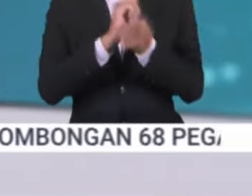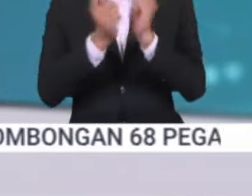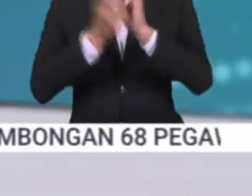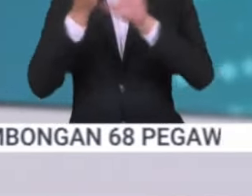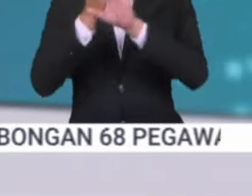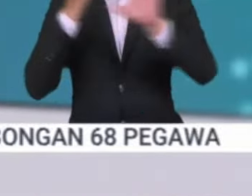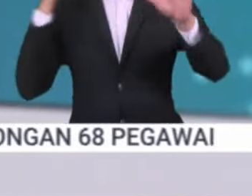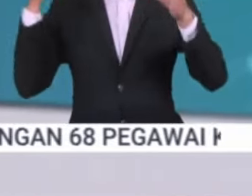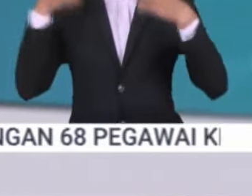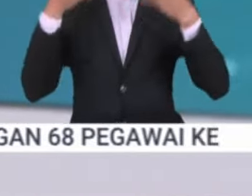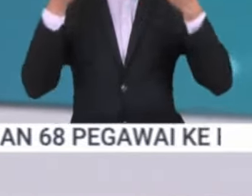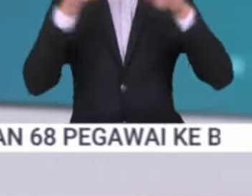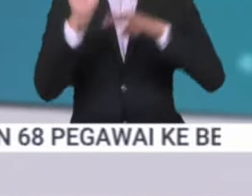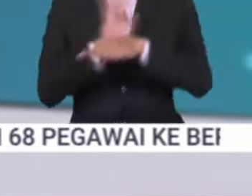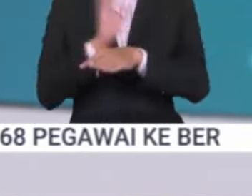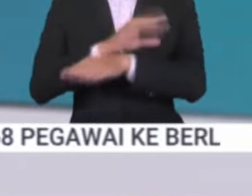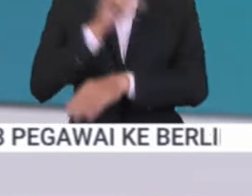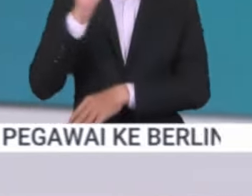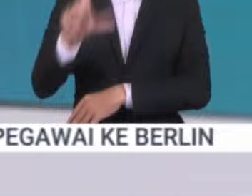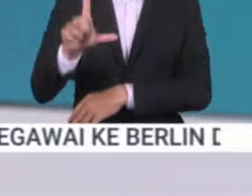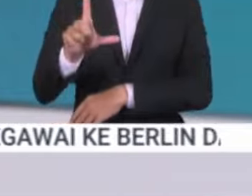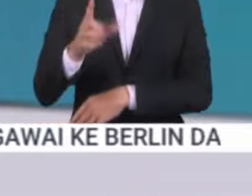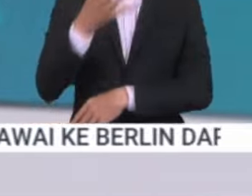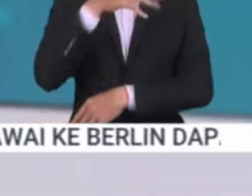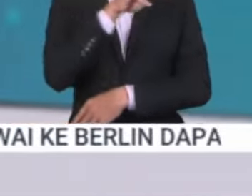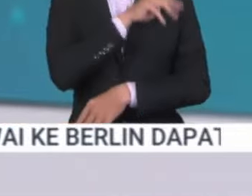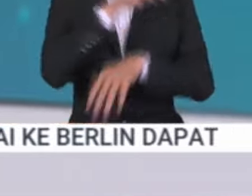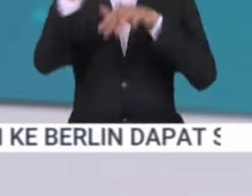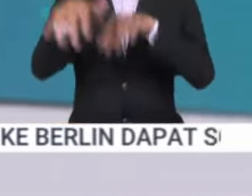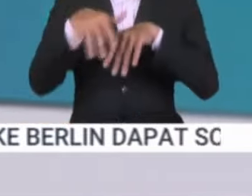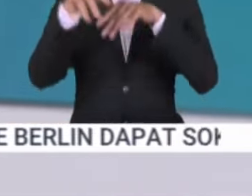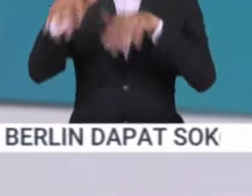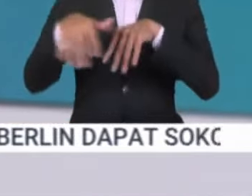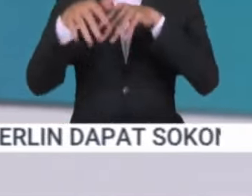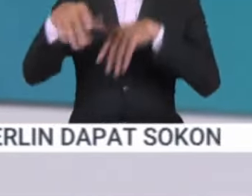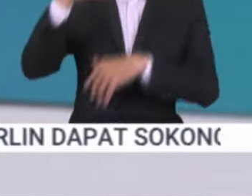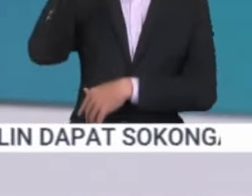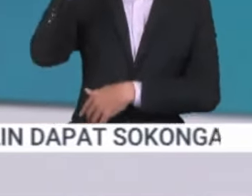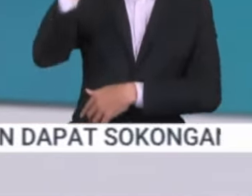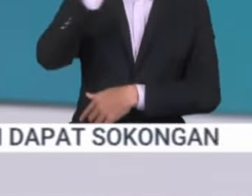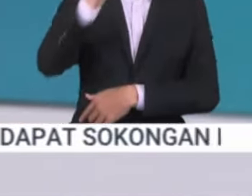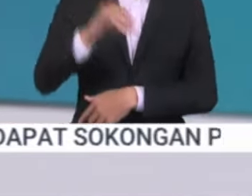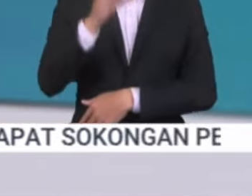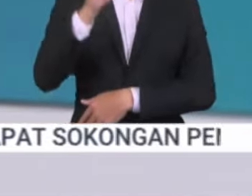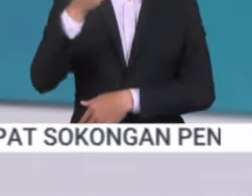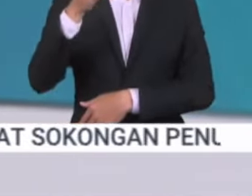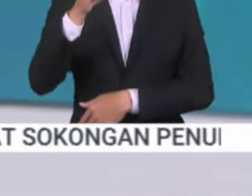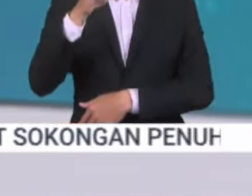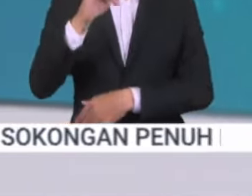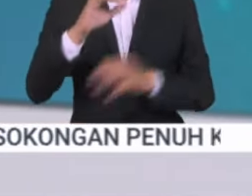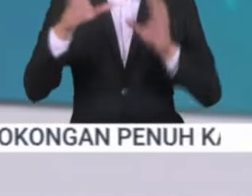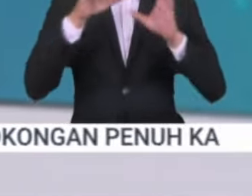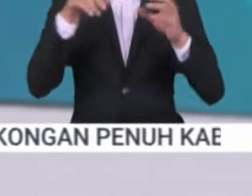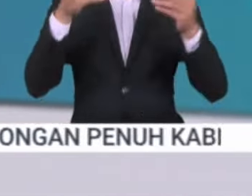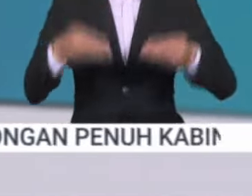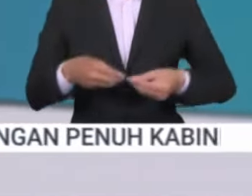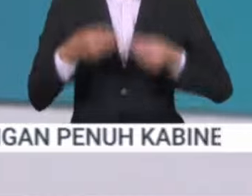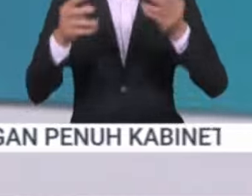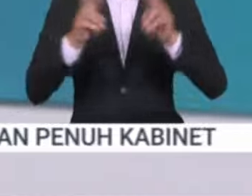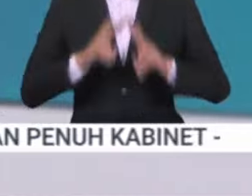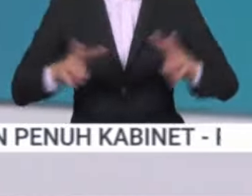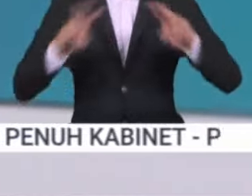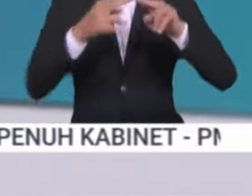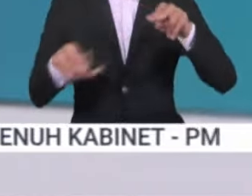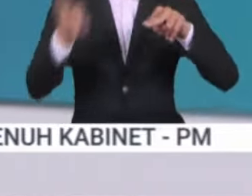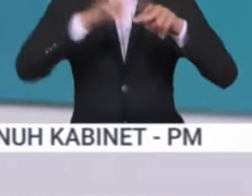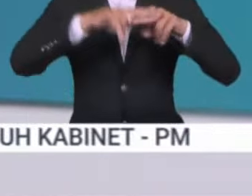mempunyai nilai komersial tinggi di pasaran dunia. Menteri Peladangan dan Komoditi Datuk Seri Johari Abdul Ghani berkata langkah itu